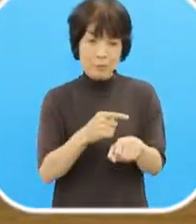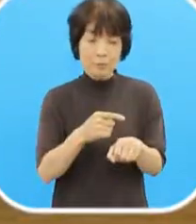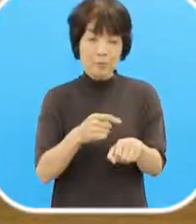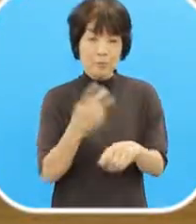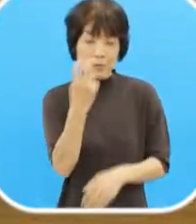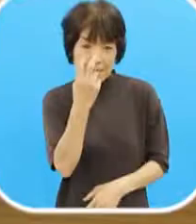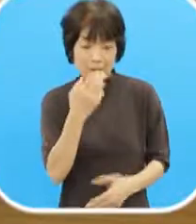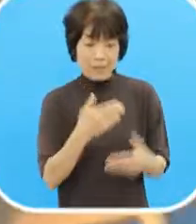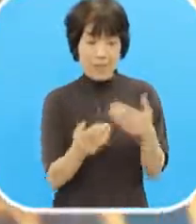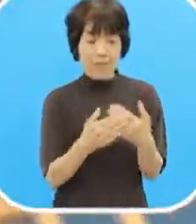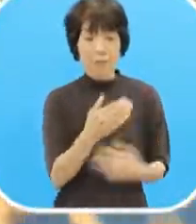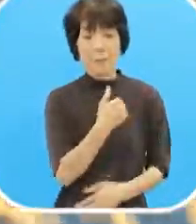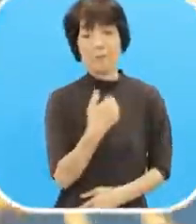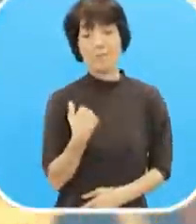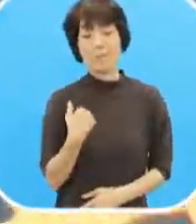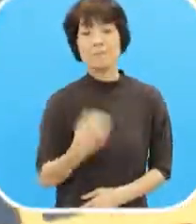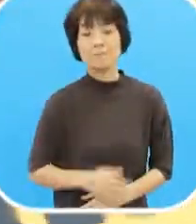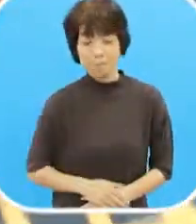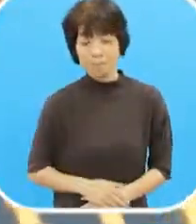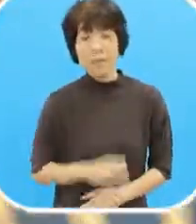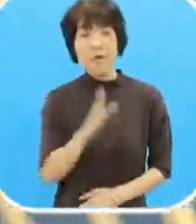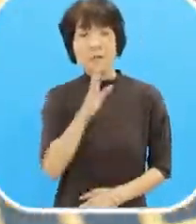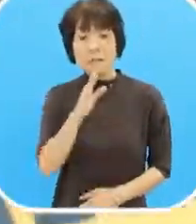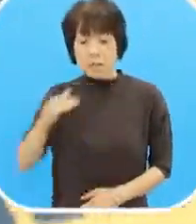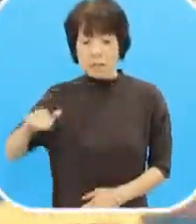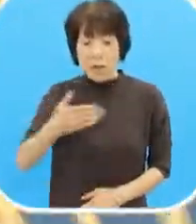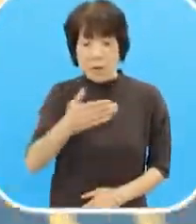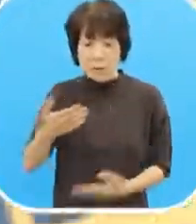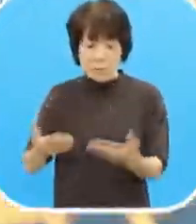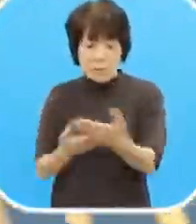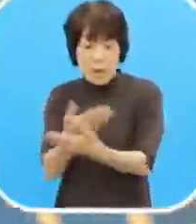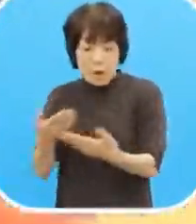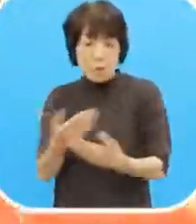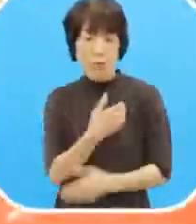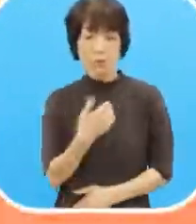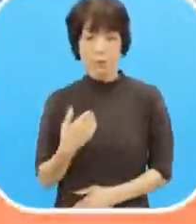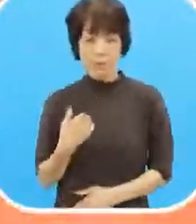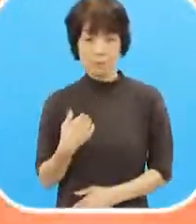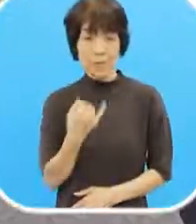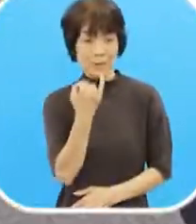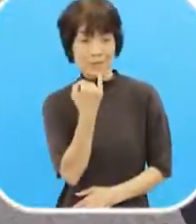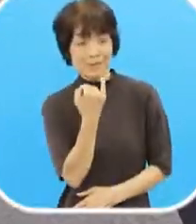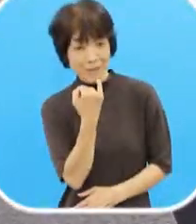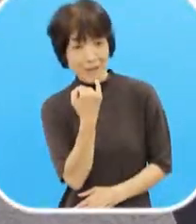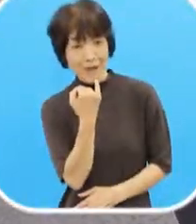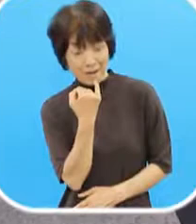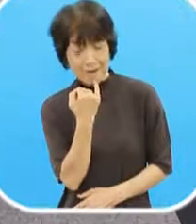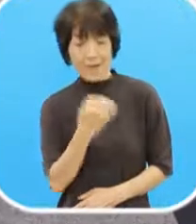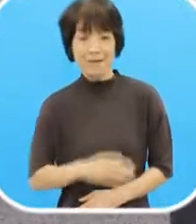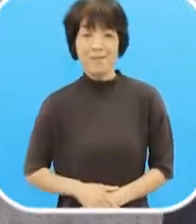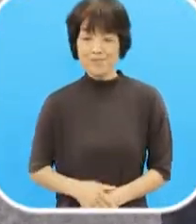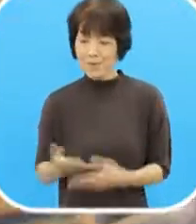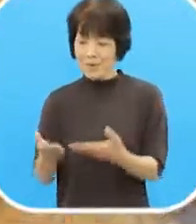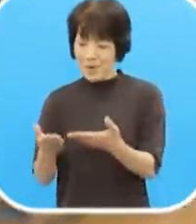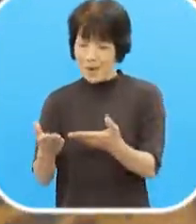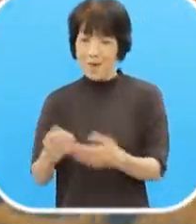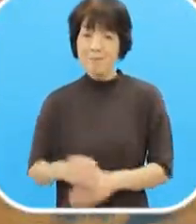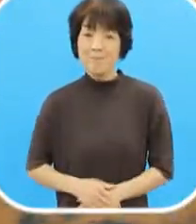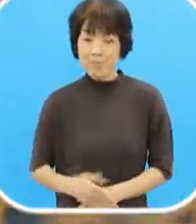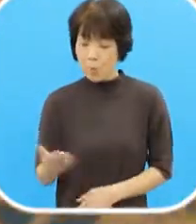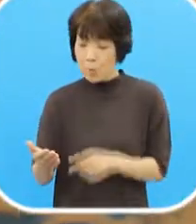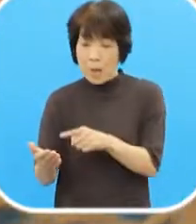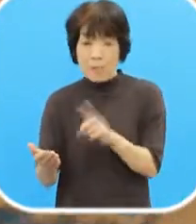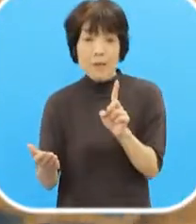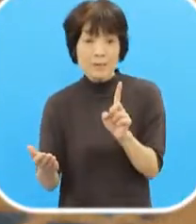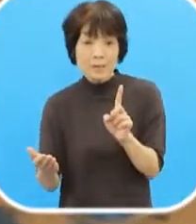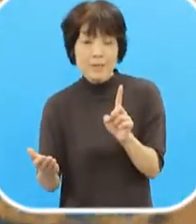験もできます。ご覧のようにですね、実際に魚に触れることもできるんですよ、 はい、触ってもいいんですか？ はい、どうぞ。 この